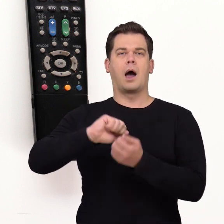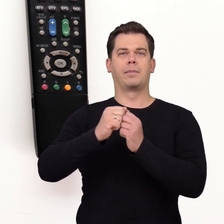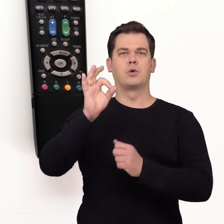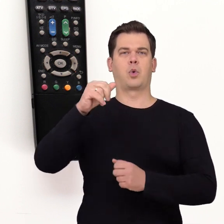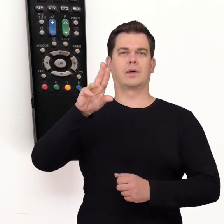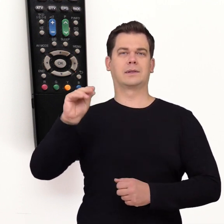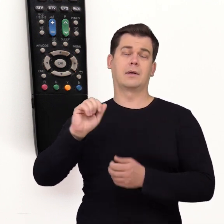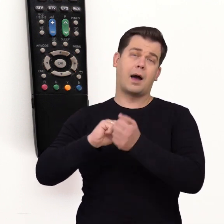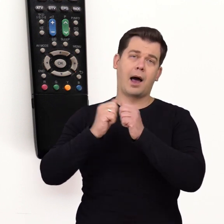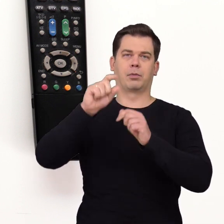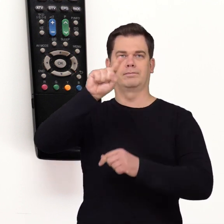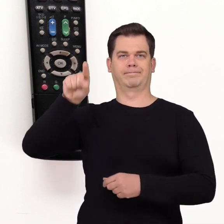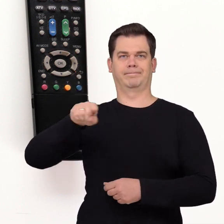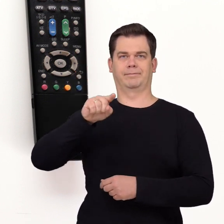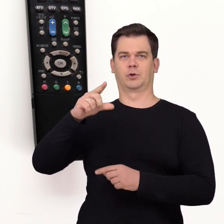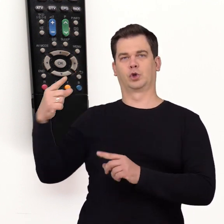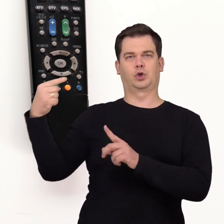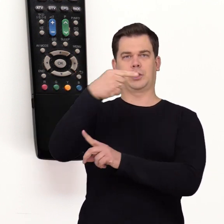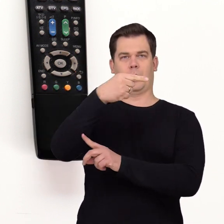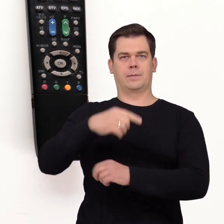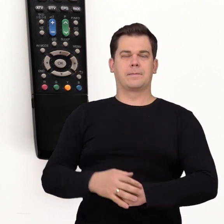albo zaznaczony ikonką prostokąta ze strzałką.